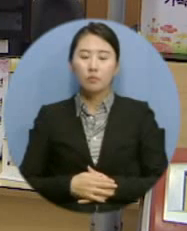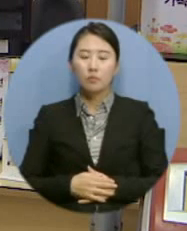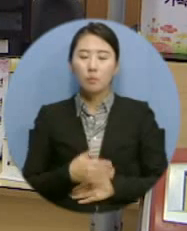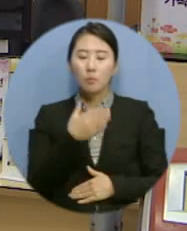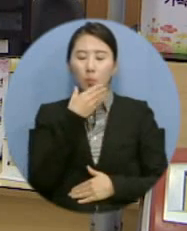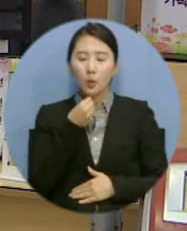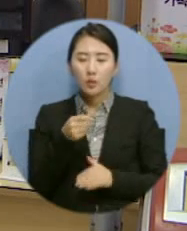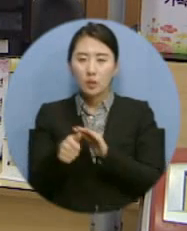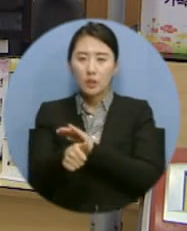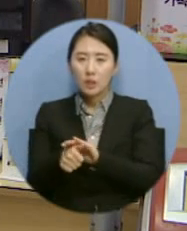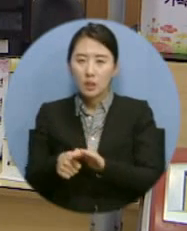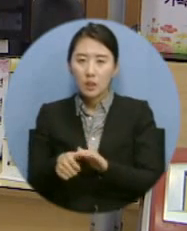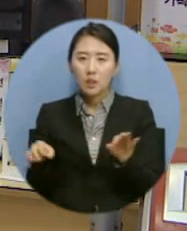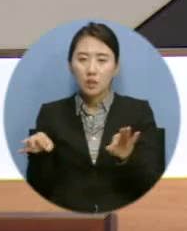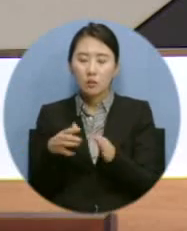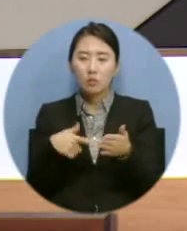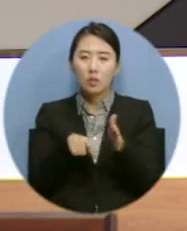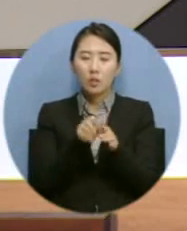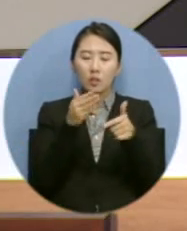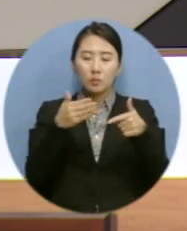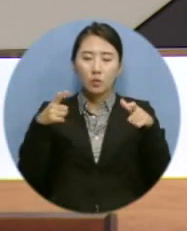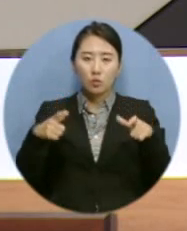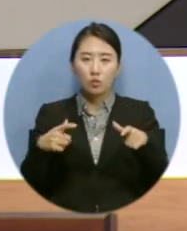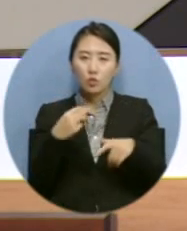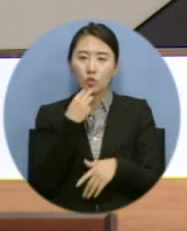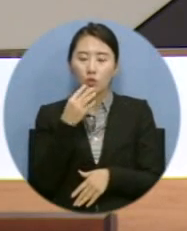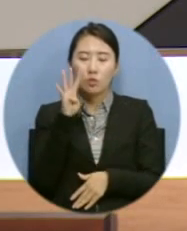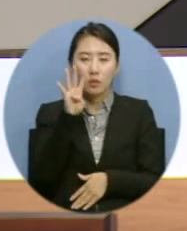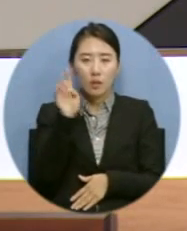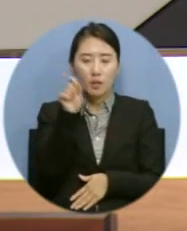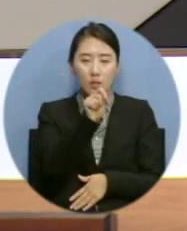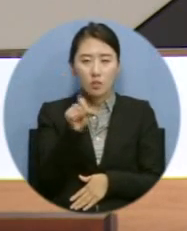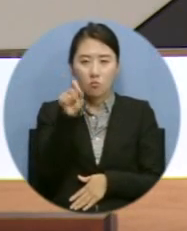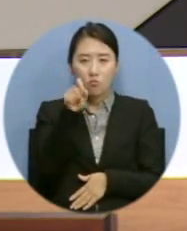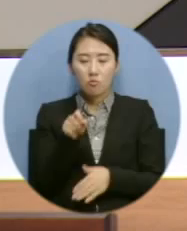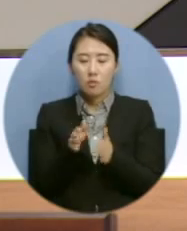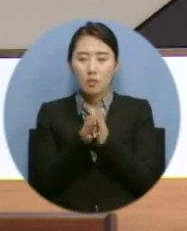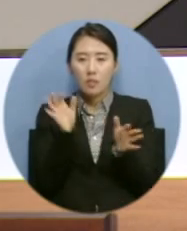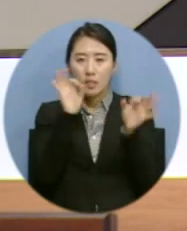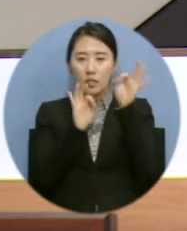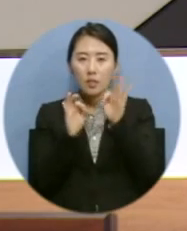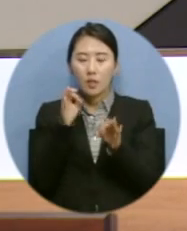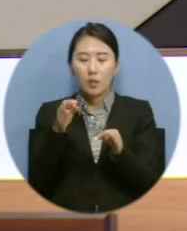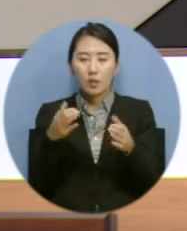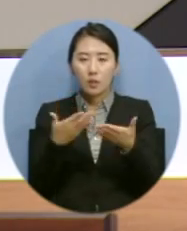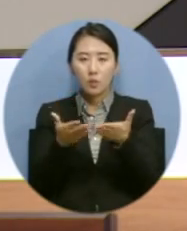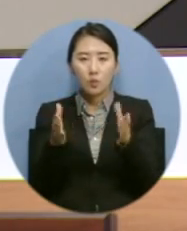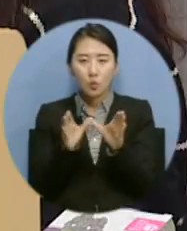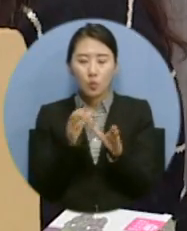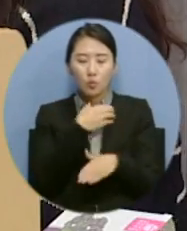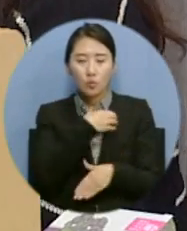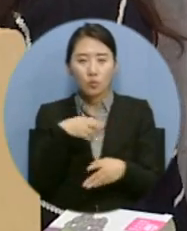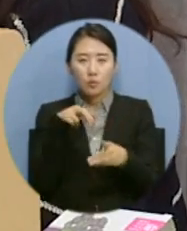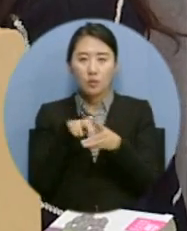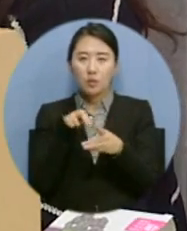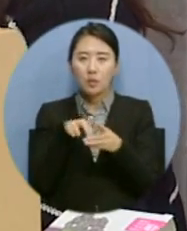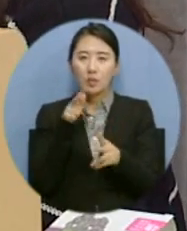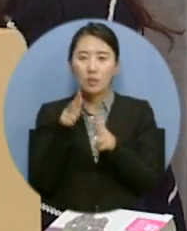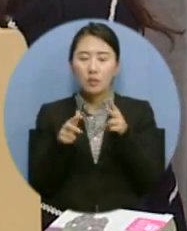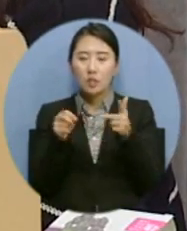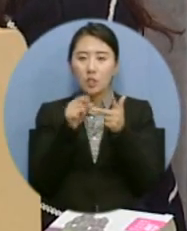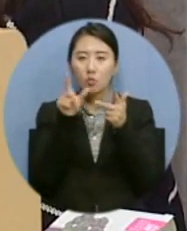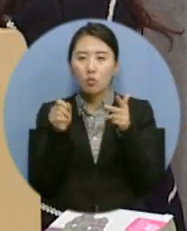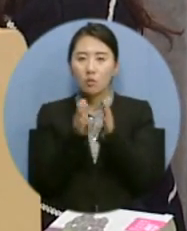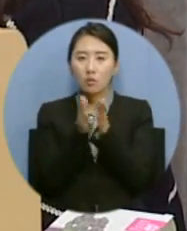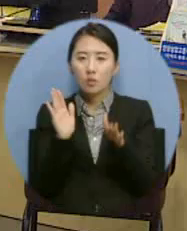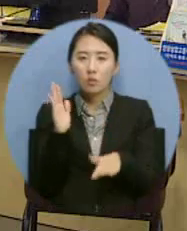복지 사각지대를 없애고자 금천구 등 서울 4개 자치구에서 시행 중인 찾아가는 동주민센터 사업. 지난 7월